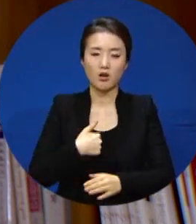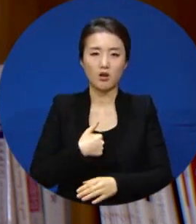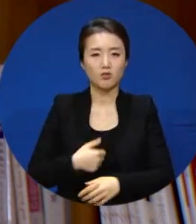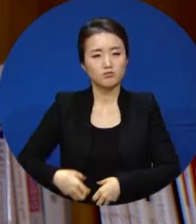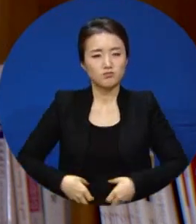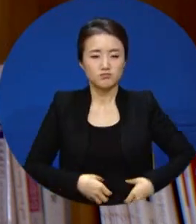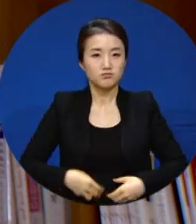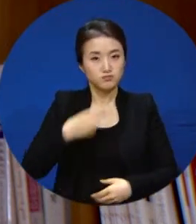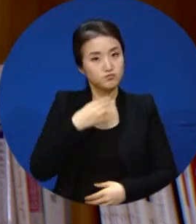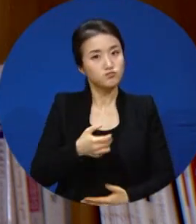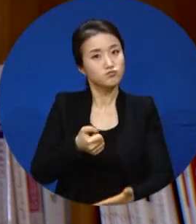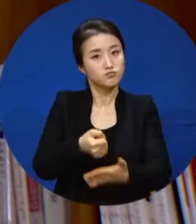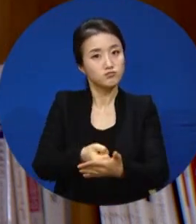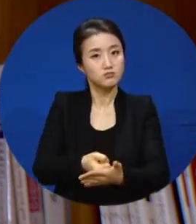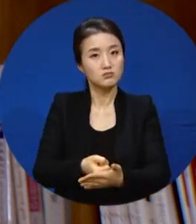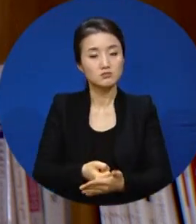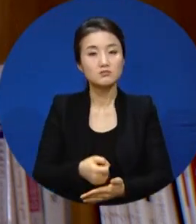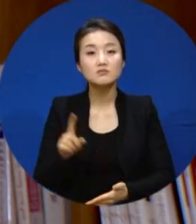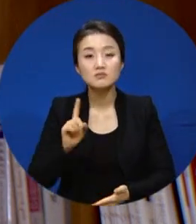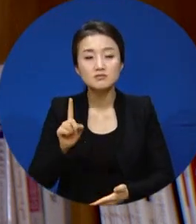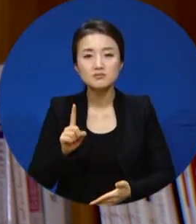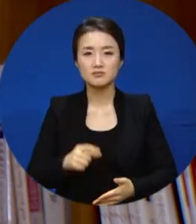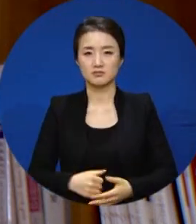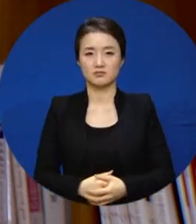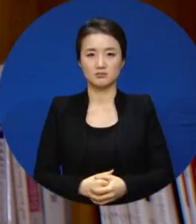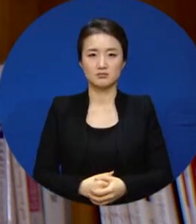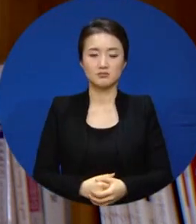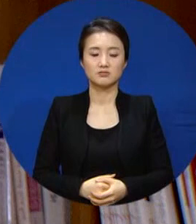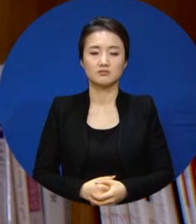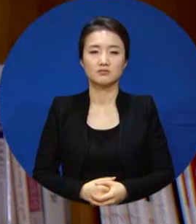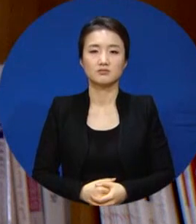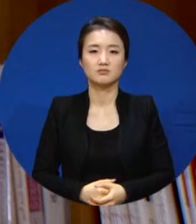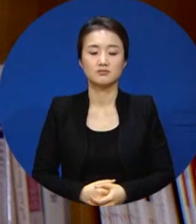한다 자 계산 하 시죠